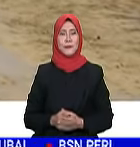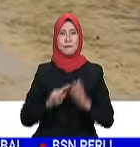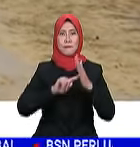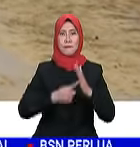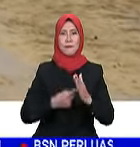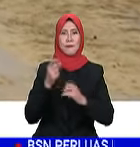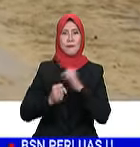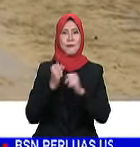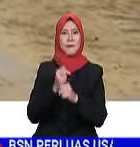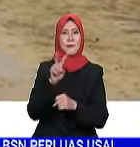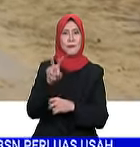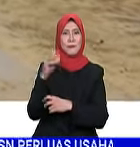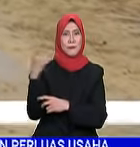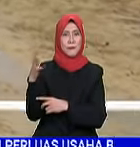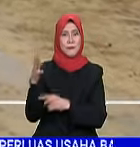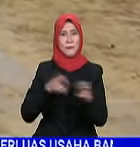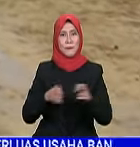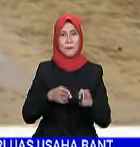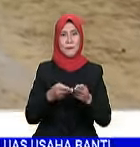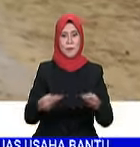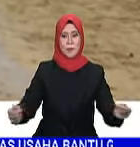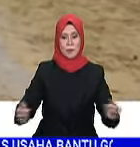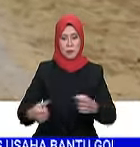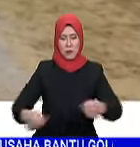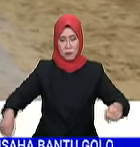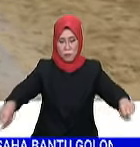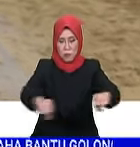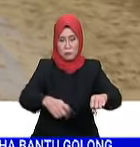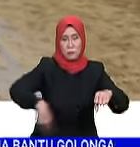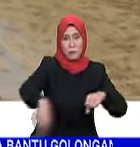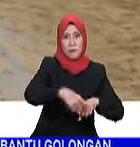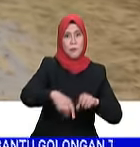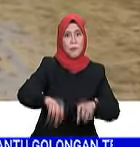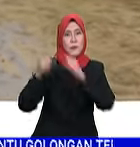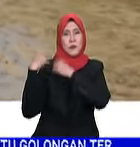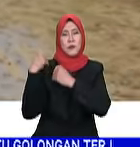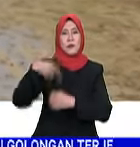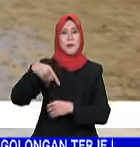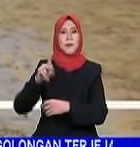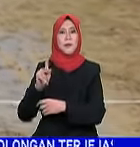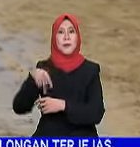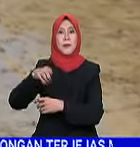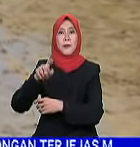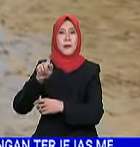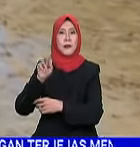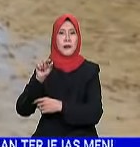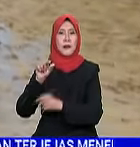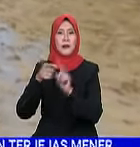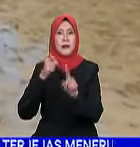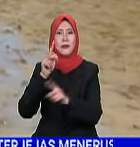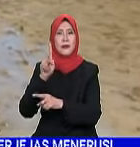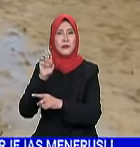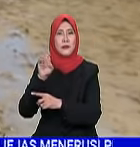Bermula tahun 2015, pengurusan tanah sawah ini telah diambil alih oleh PPKF3 Pendang daripada Kedah